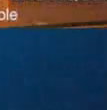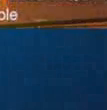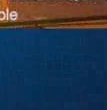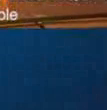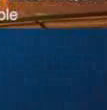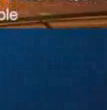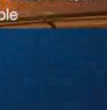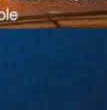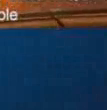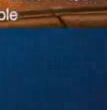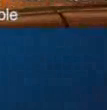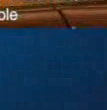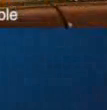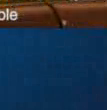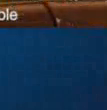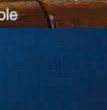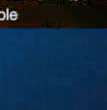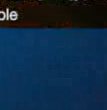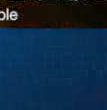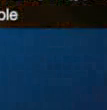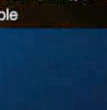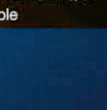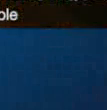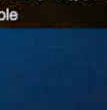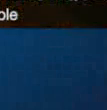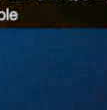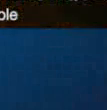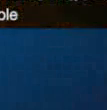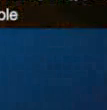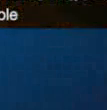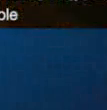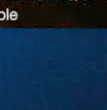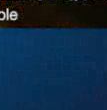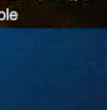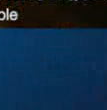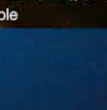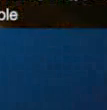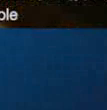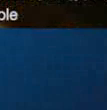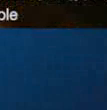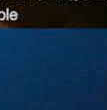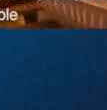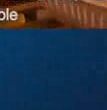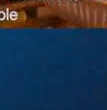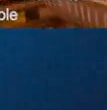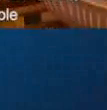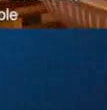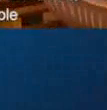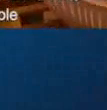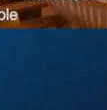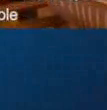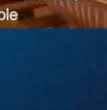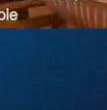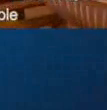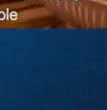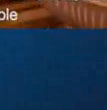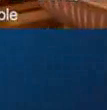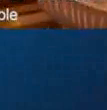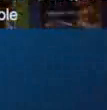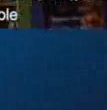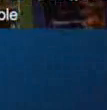Interdiction des sachets plastiques prévue pour prendre fin ce samedi, le délai prorogé, c'est finalement dans 6 mois. Mais avant